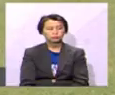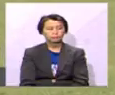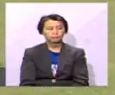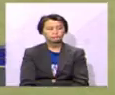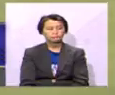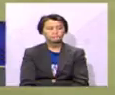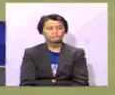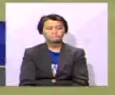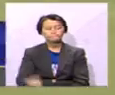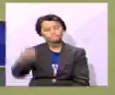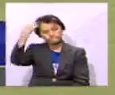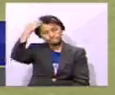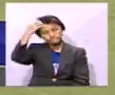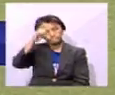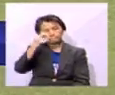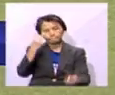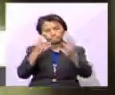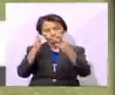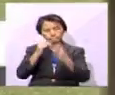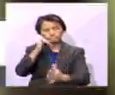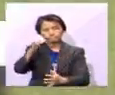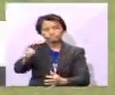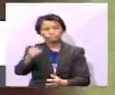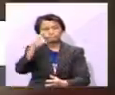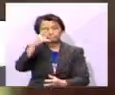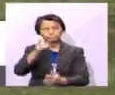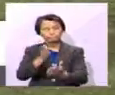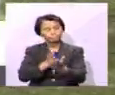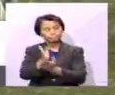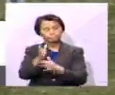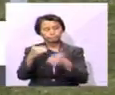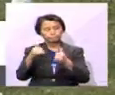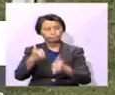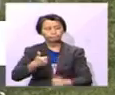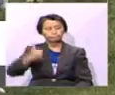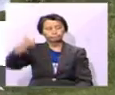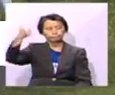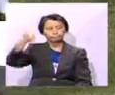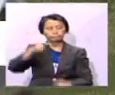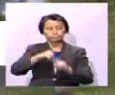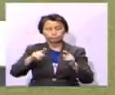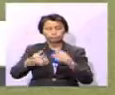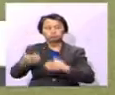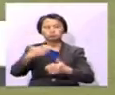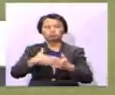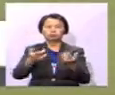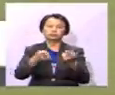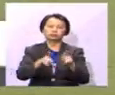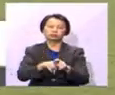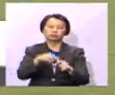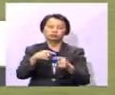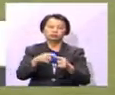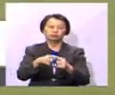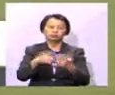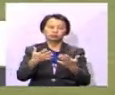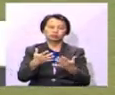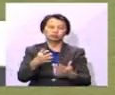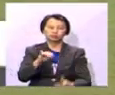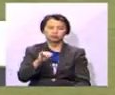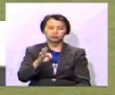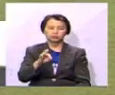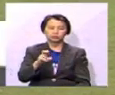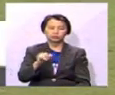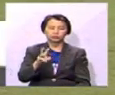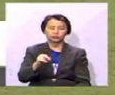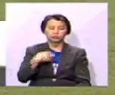The Red Giant hadir selaku pelawat dalam misi besar untuk meneruskan rentak kemenangan. Namun sebaliknya berlaku apabila Irfan Bakti Abu Salim